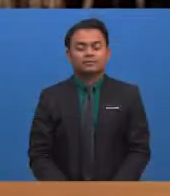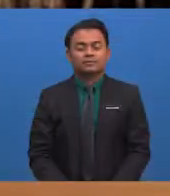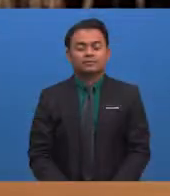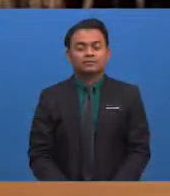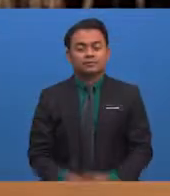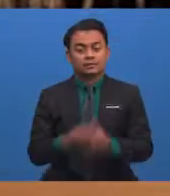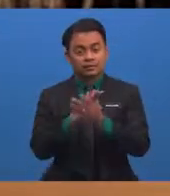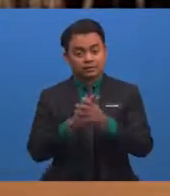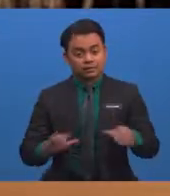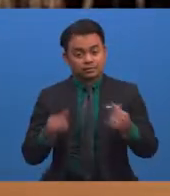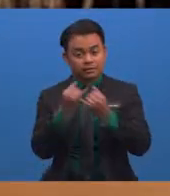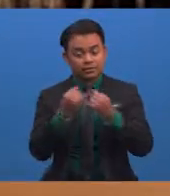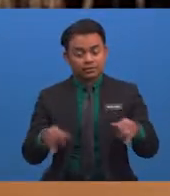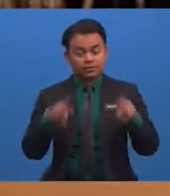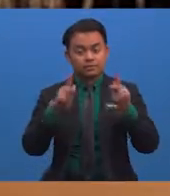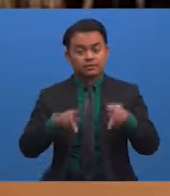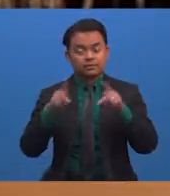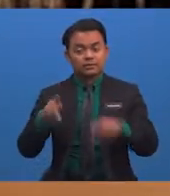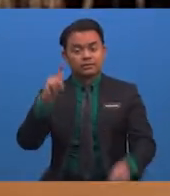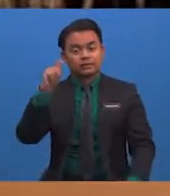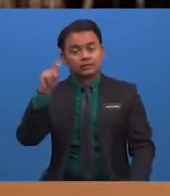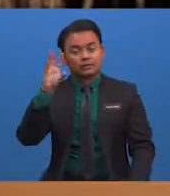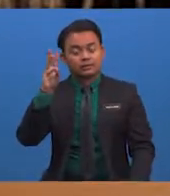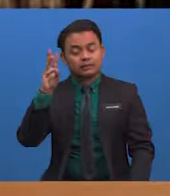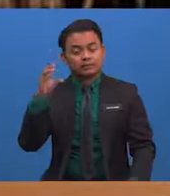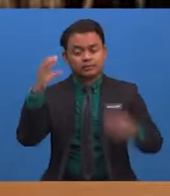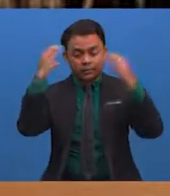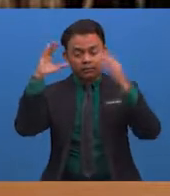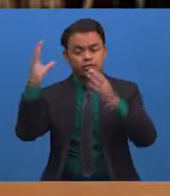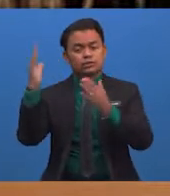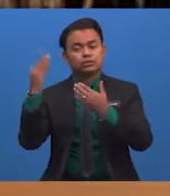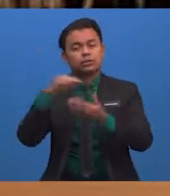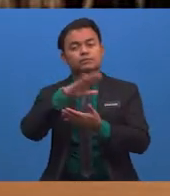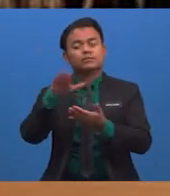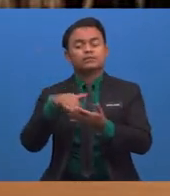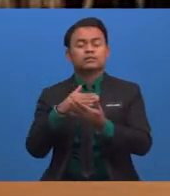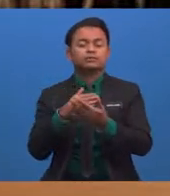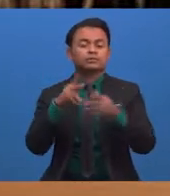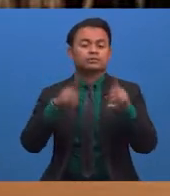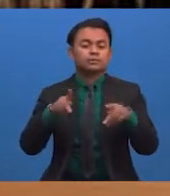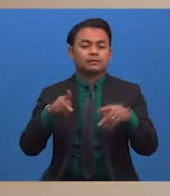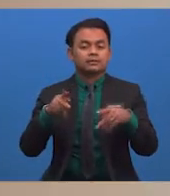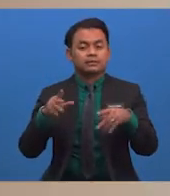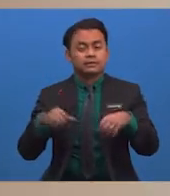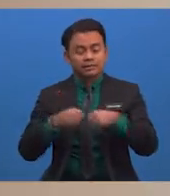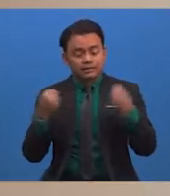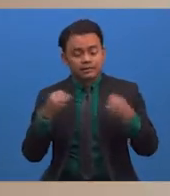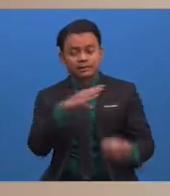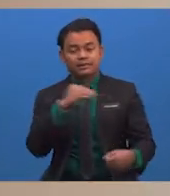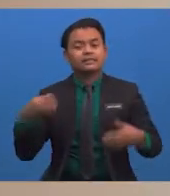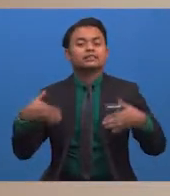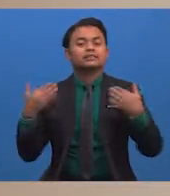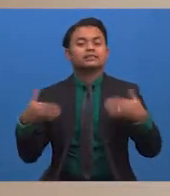Selamat sejahtera pelajar-pelajar tingkatan 6. Cikgu harap semua pelajar sihat dan ceria. Nama